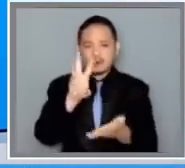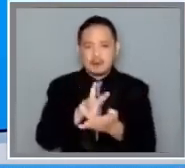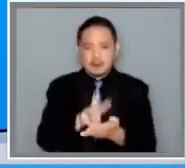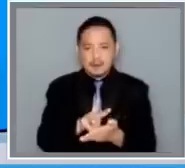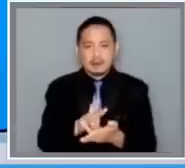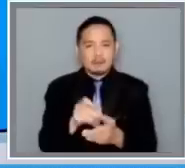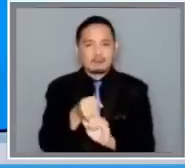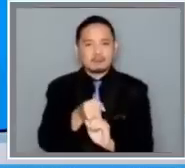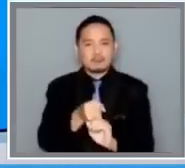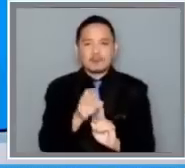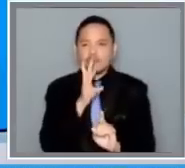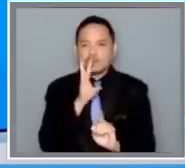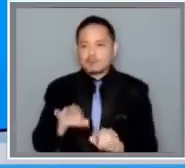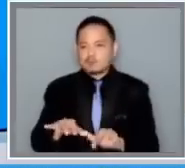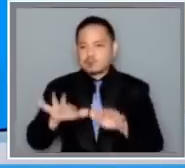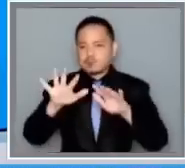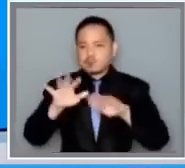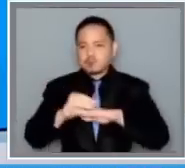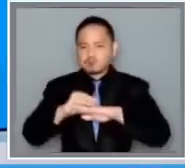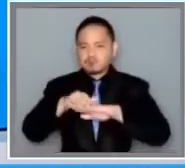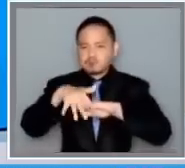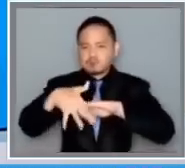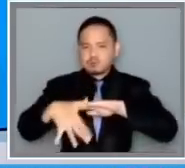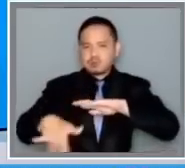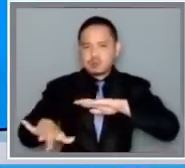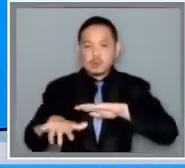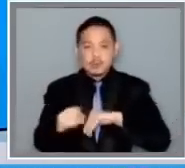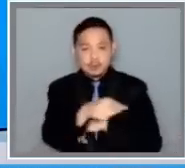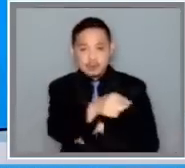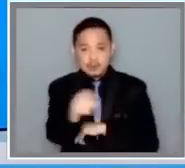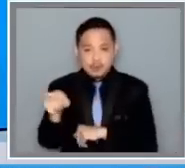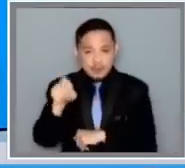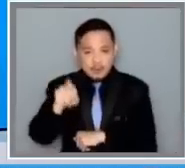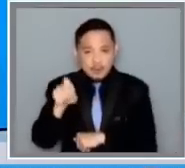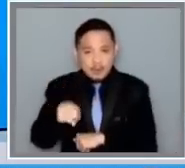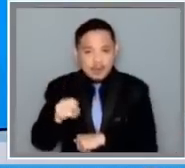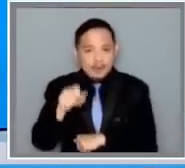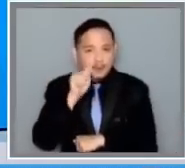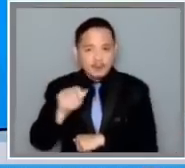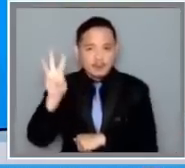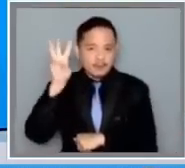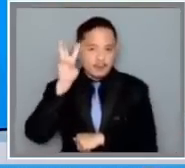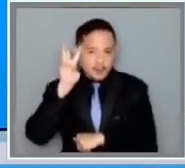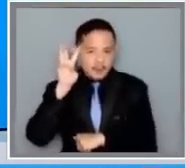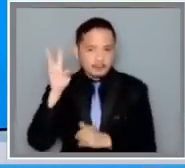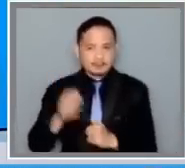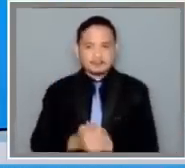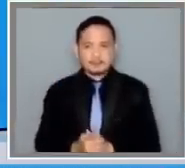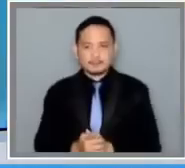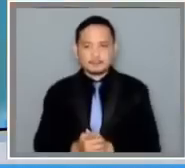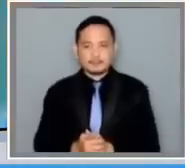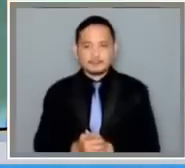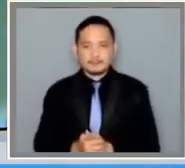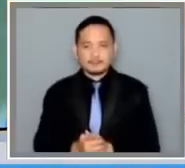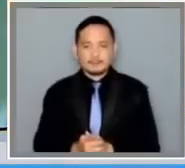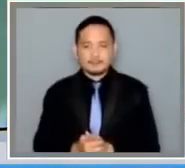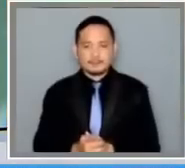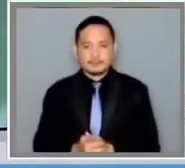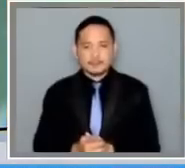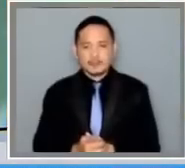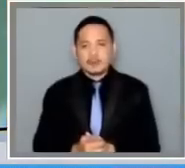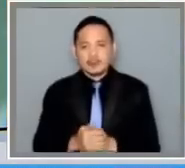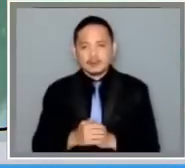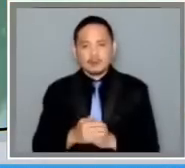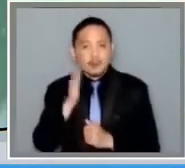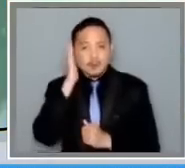magdulot ng baha o landslide. Kaya dapat mga kabalita, maging alerto ang mga residente. Asahan ding muli ang ulan ngayong